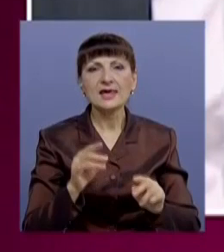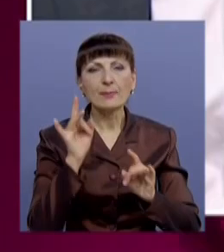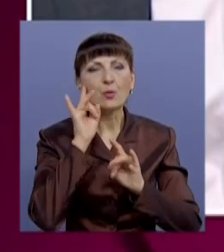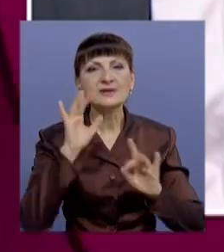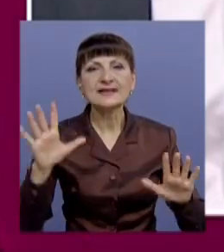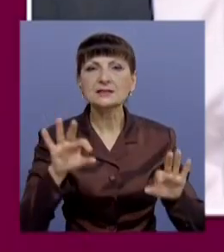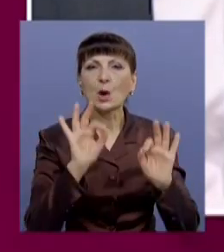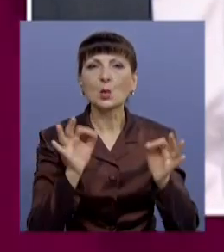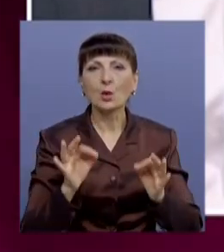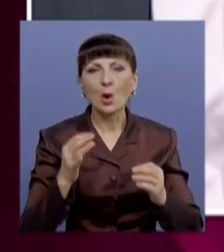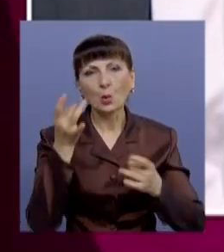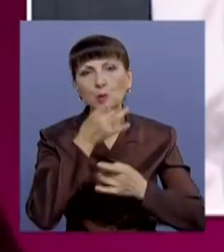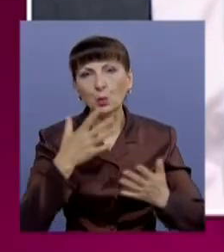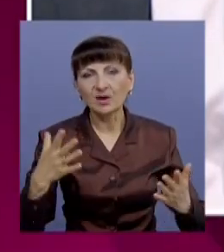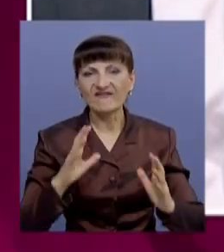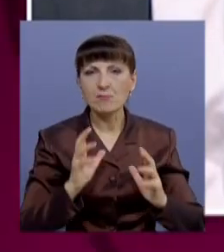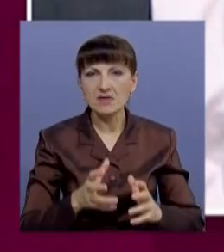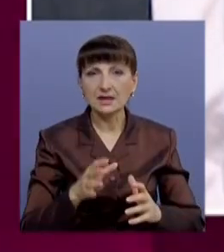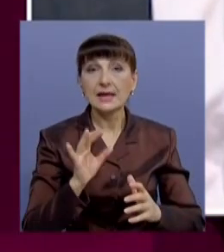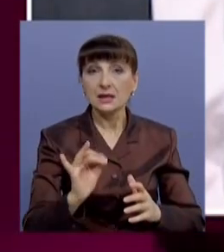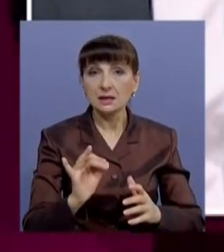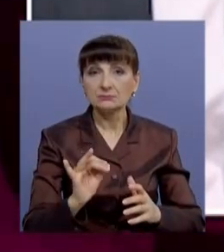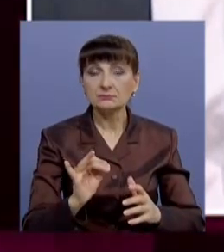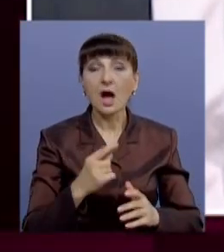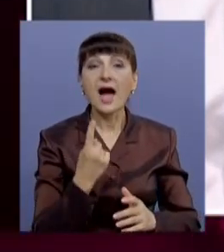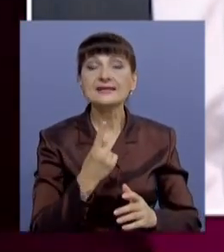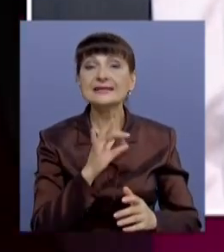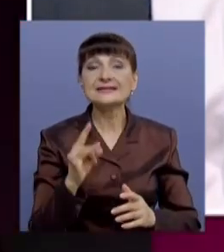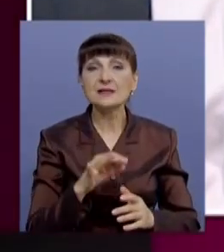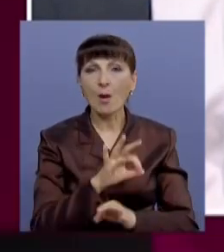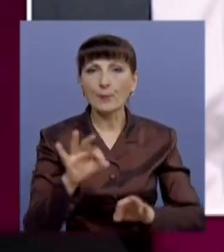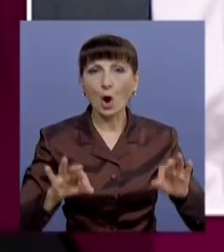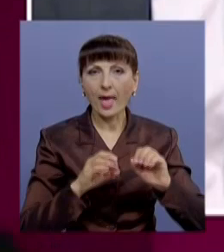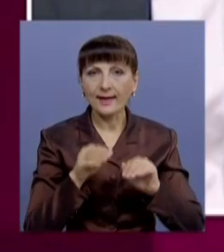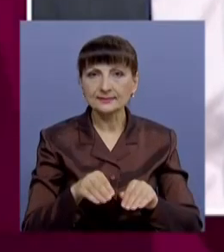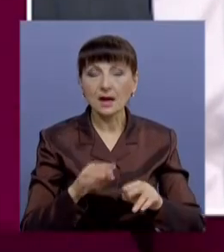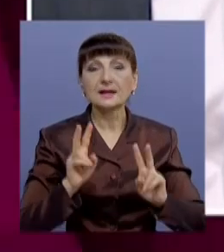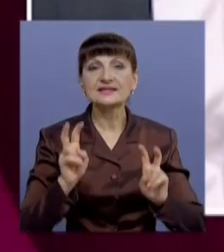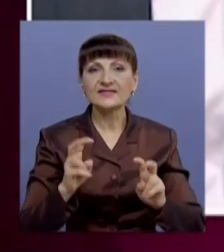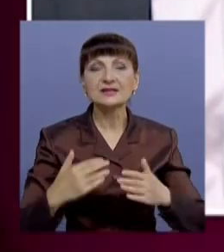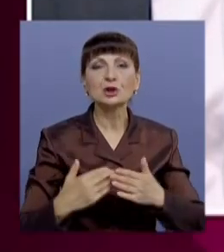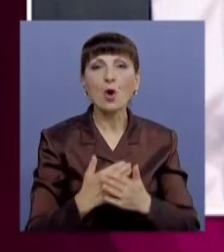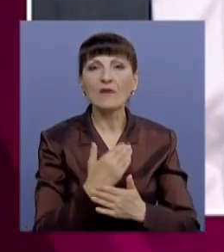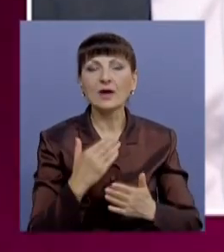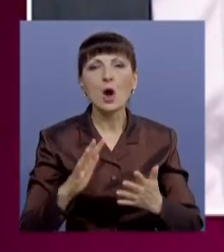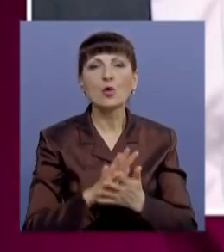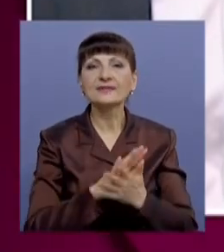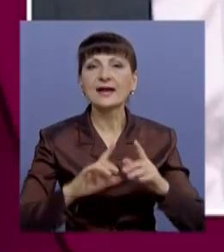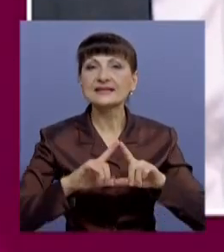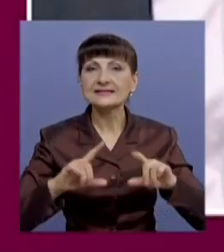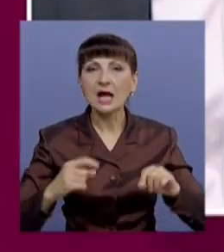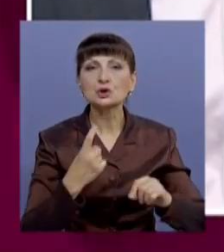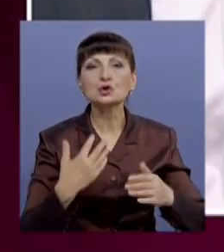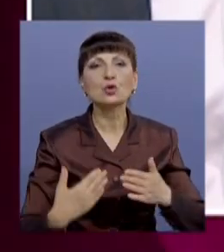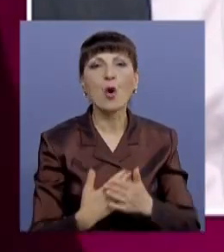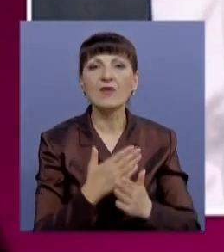культуры в мире. И вот один из проектов называется «Новое гуманитарное знание. 100 новых